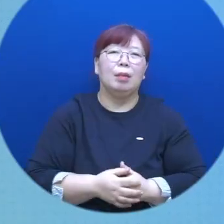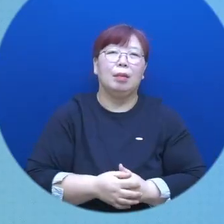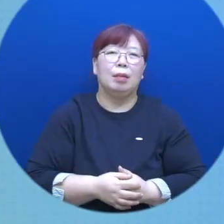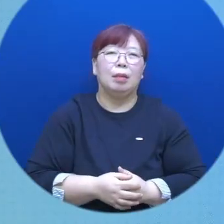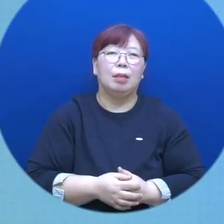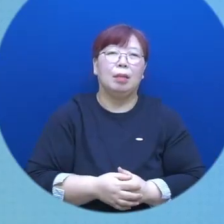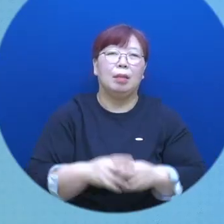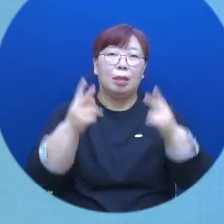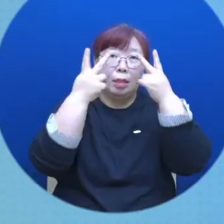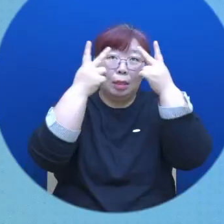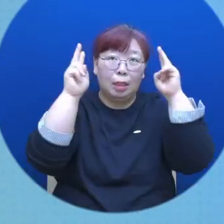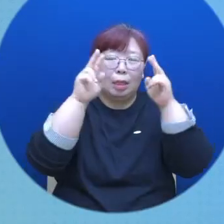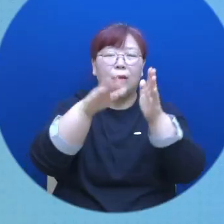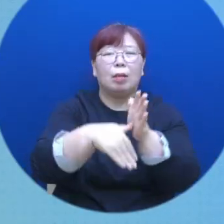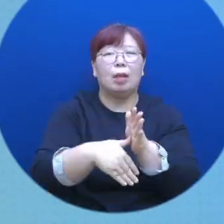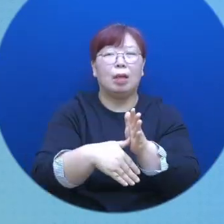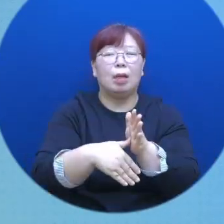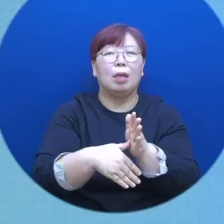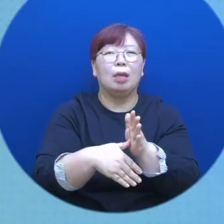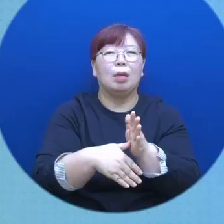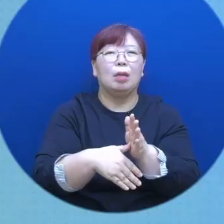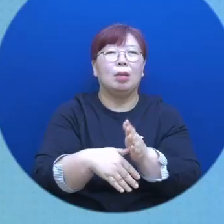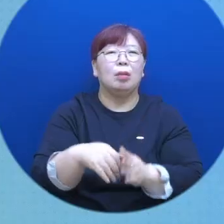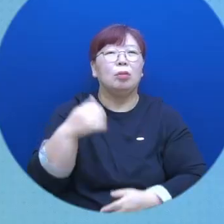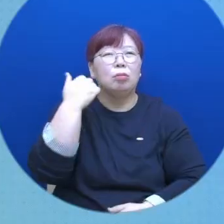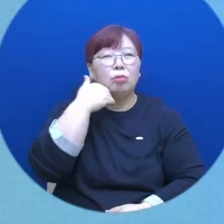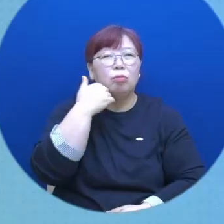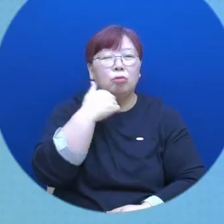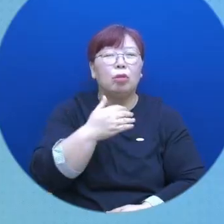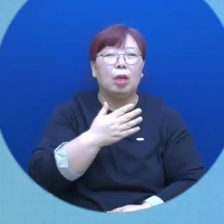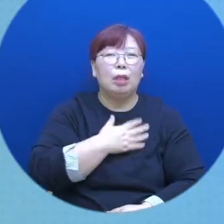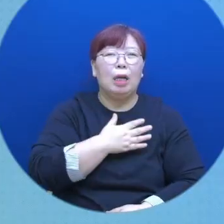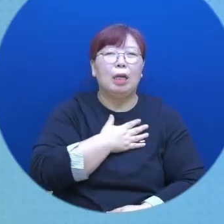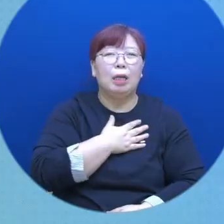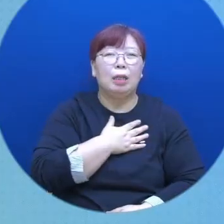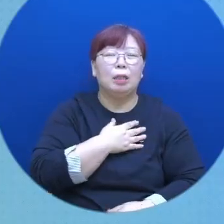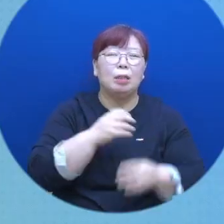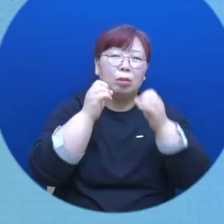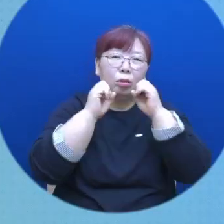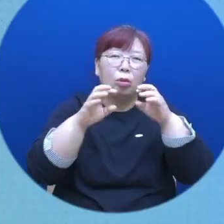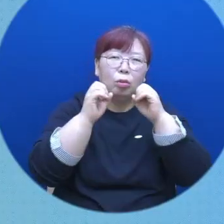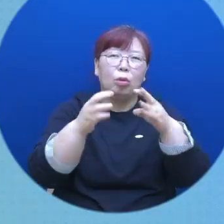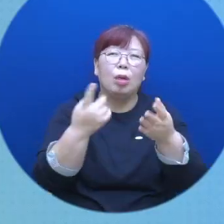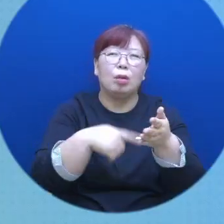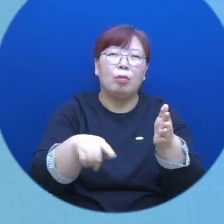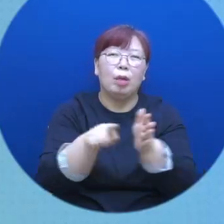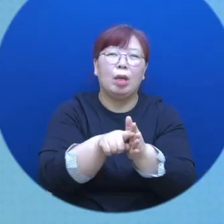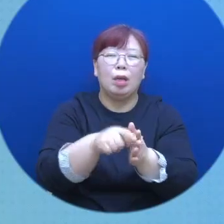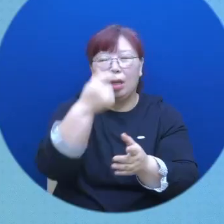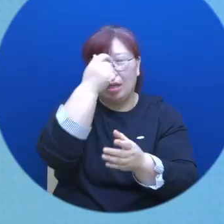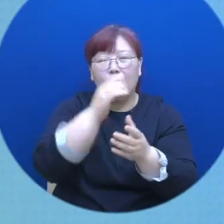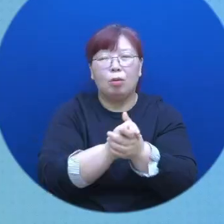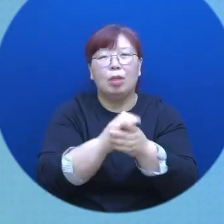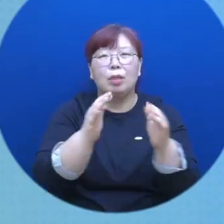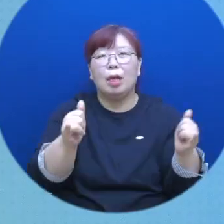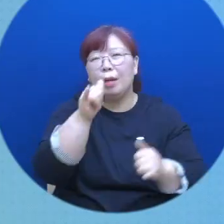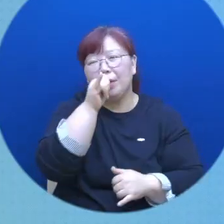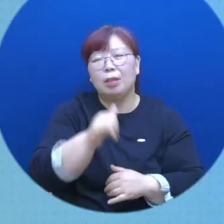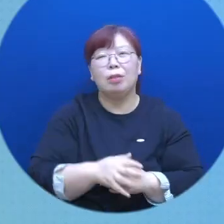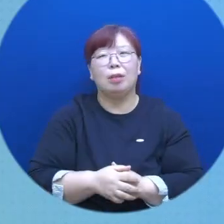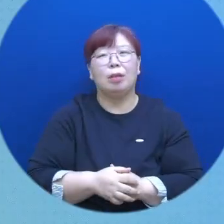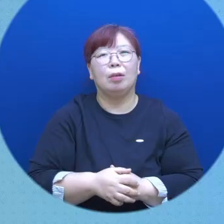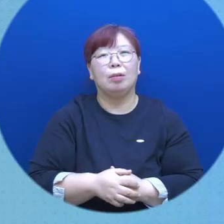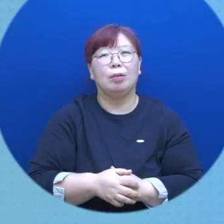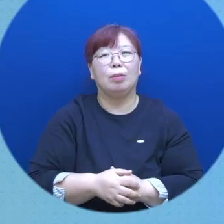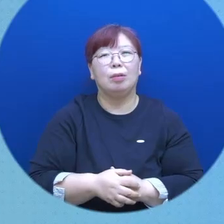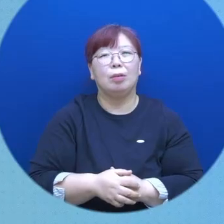대학 2학년 때 누군가가 자기를 전도하려고 기도를 많이 하는 분이 있었어요. 근데